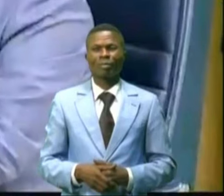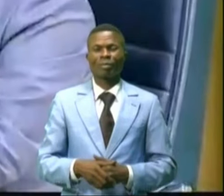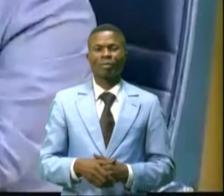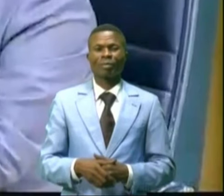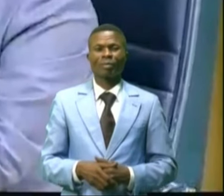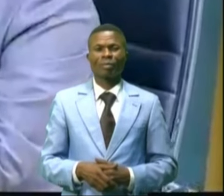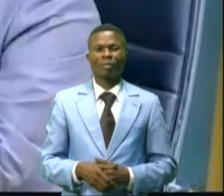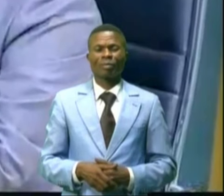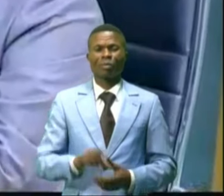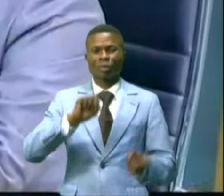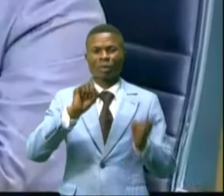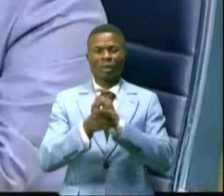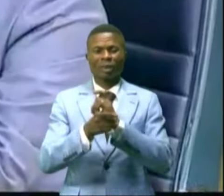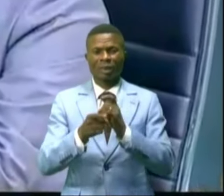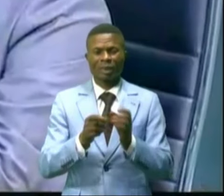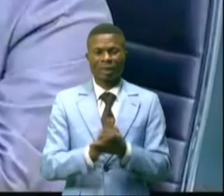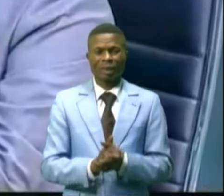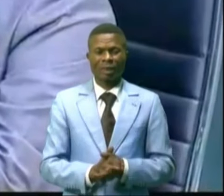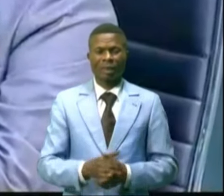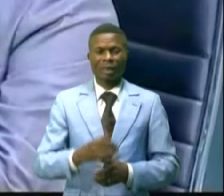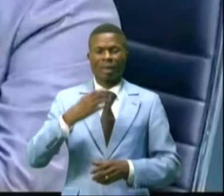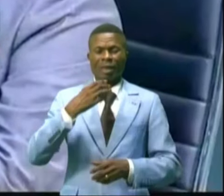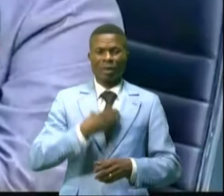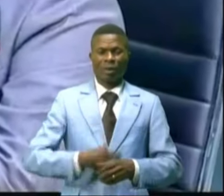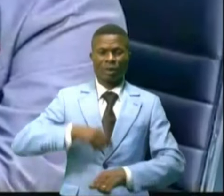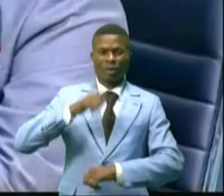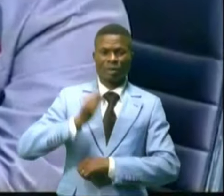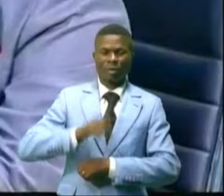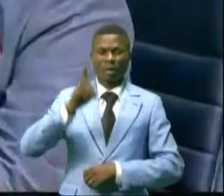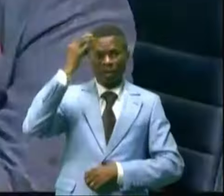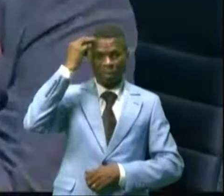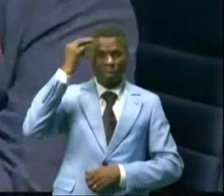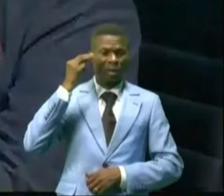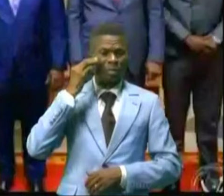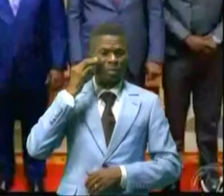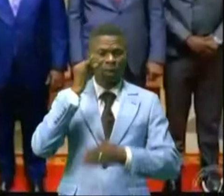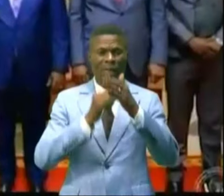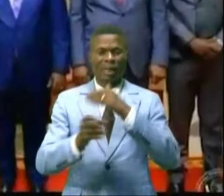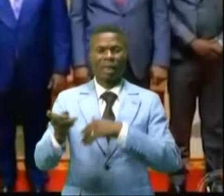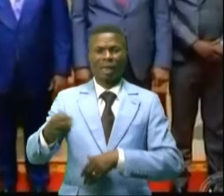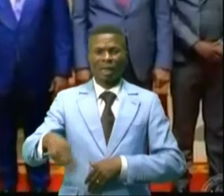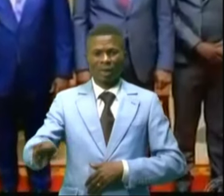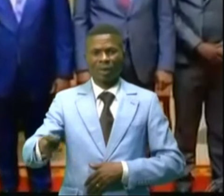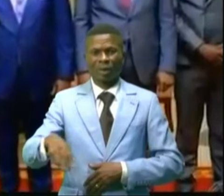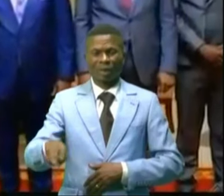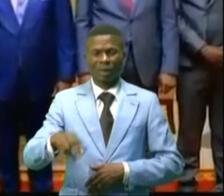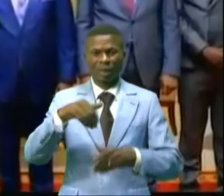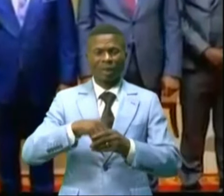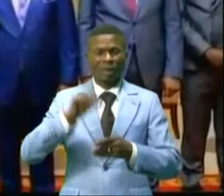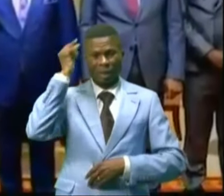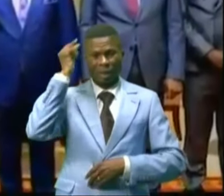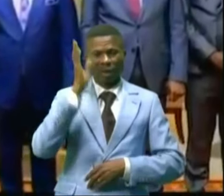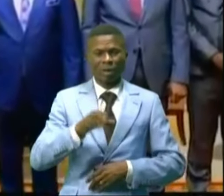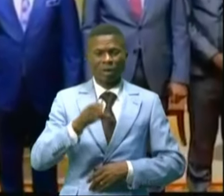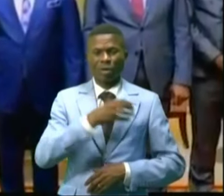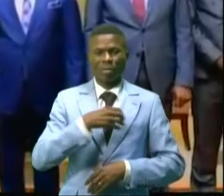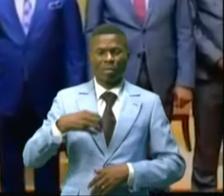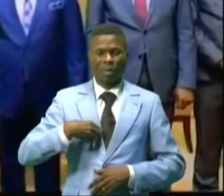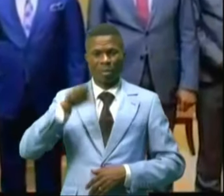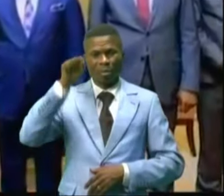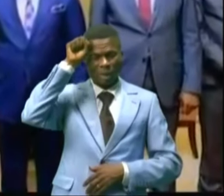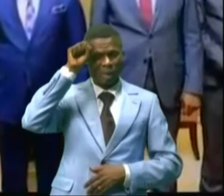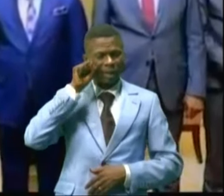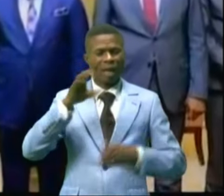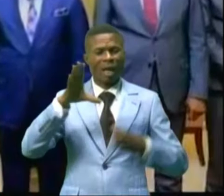La nomination de maître Didier Mazenga Mukanzu comme ministre de l'intégration régionale au sein du gouvernement Judith Souminois est reçue